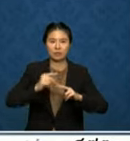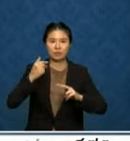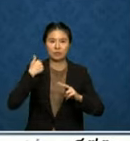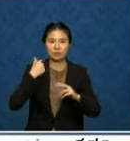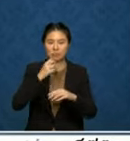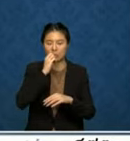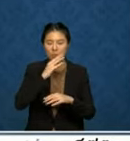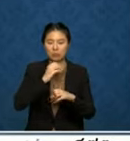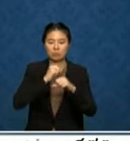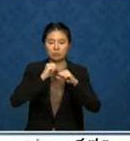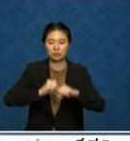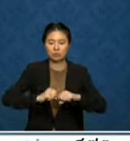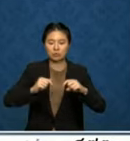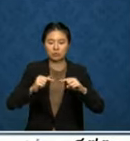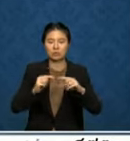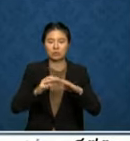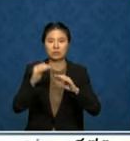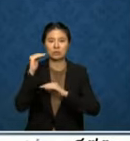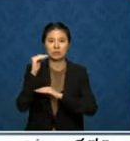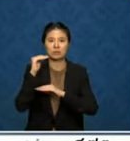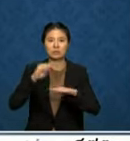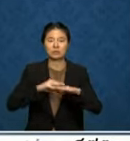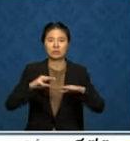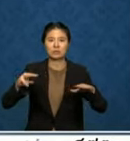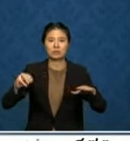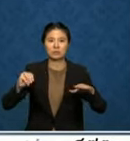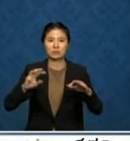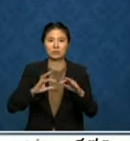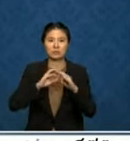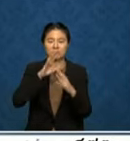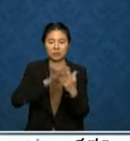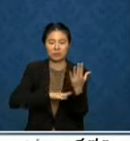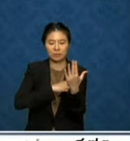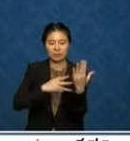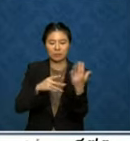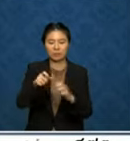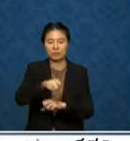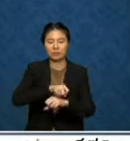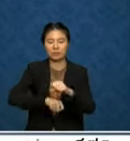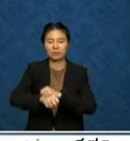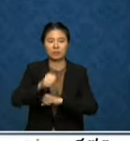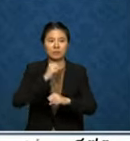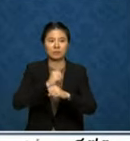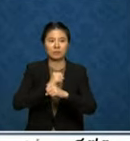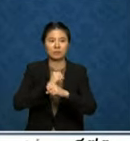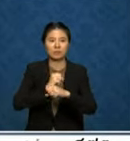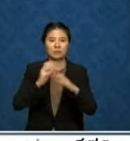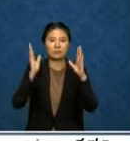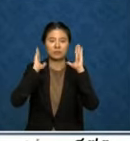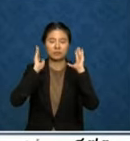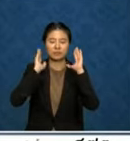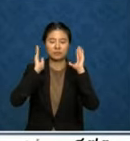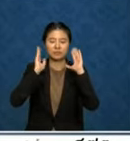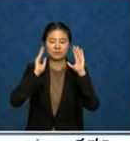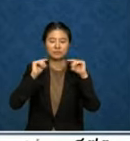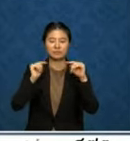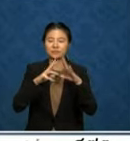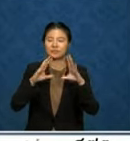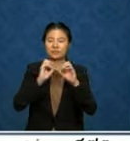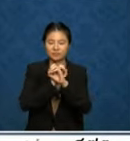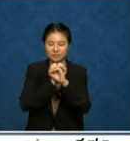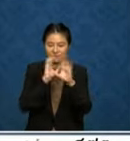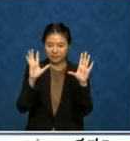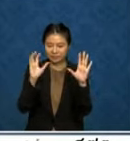ำฉันทามติร่วมกันเพื่อกำหนดมาตรฐานหรือแนวทางปฏิบัติเกี่ยวกับการทำงานโฆษณาประชาสัมพันธ์ที่โปร่งใส